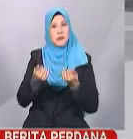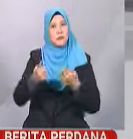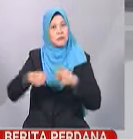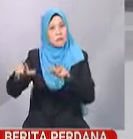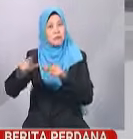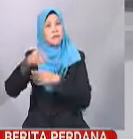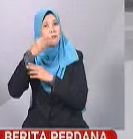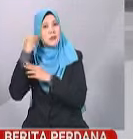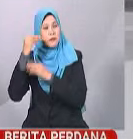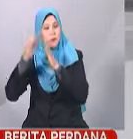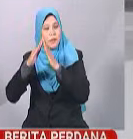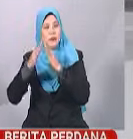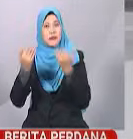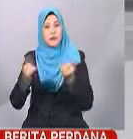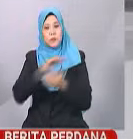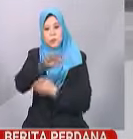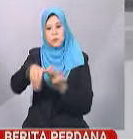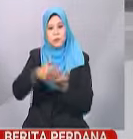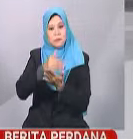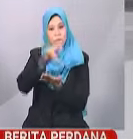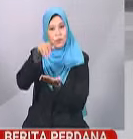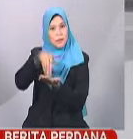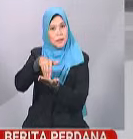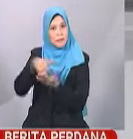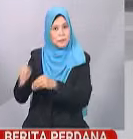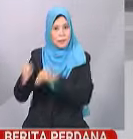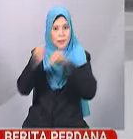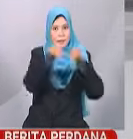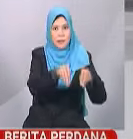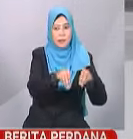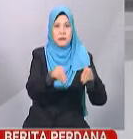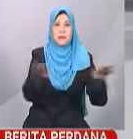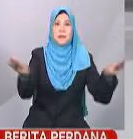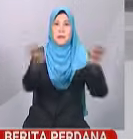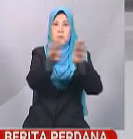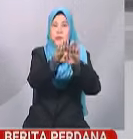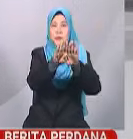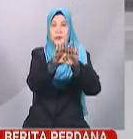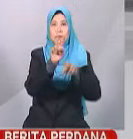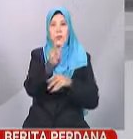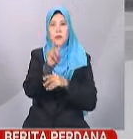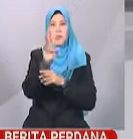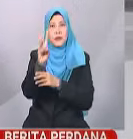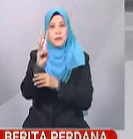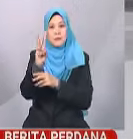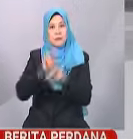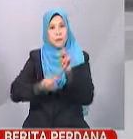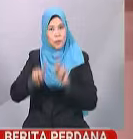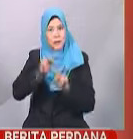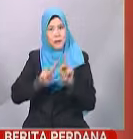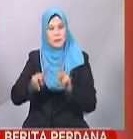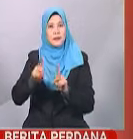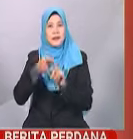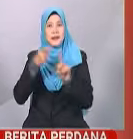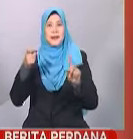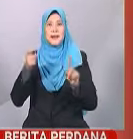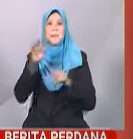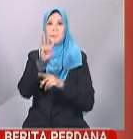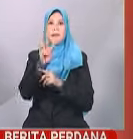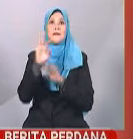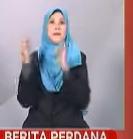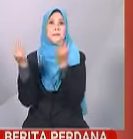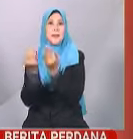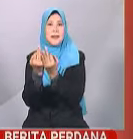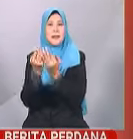dibenarkan pulang dan kesemua pusat pemindahan sementara PPS ditutup. Bagaimanapun, 26 penduduk terdiri daripada 4